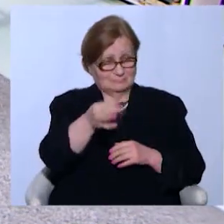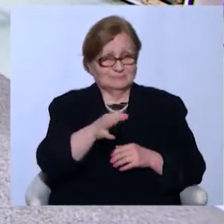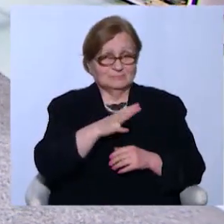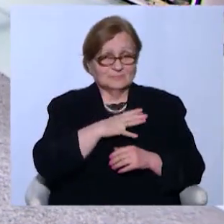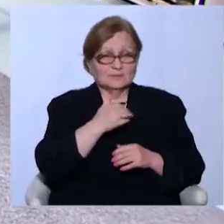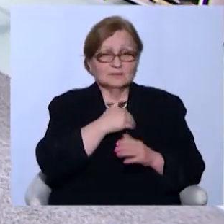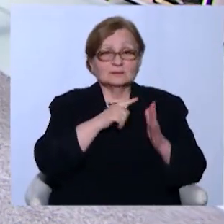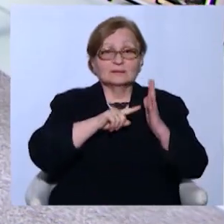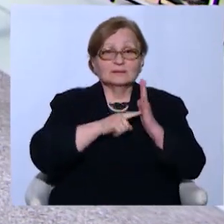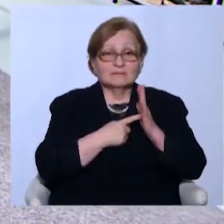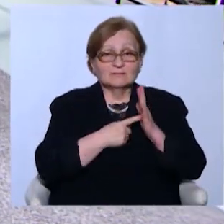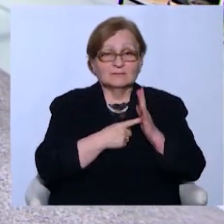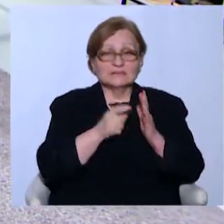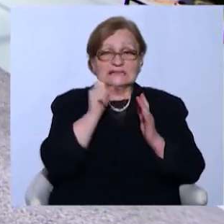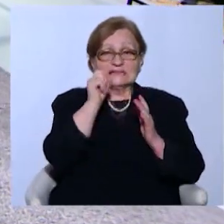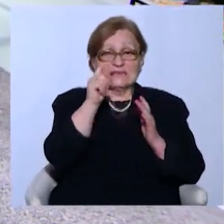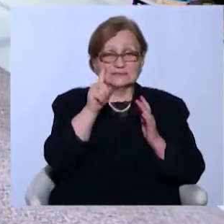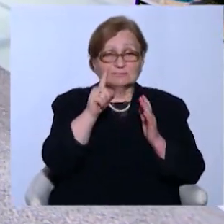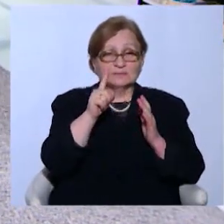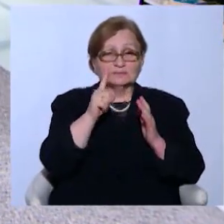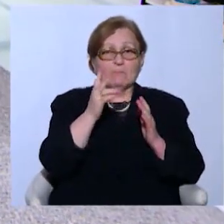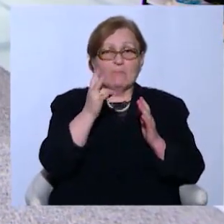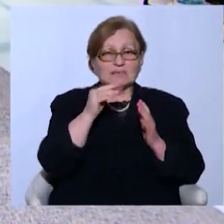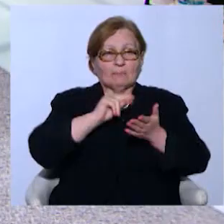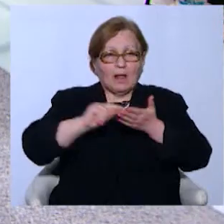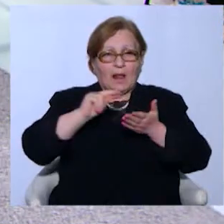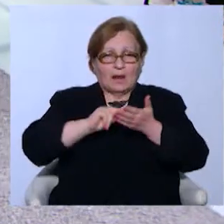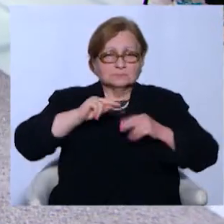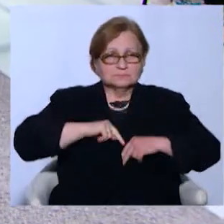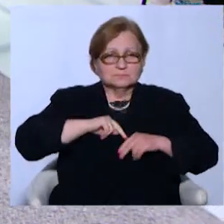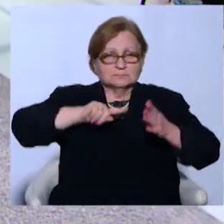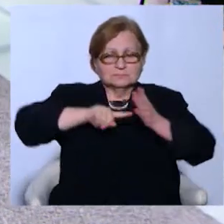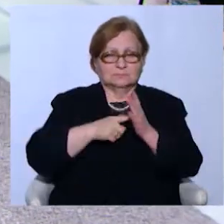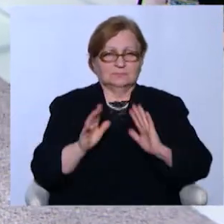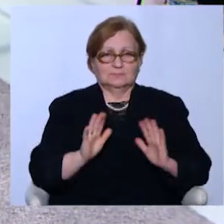გასწავლოთ გამრავლება 11-ზე გამრავლების გარეშე. აბა ვნახოთ სლაიდი.